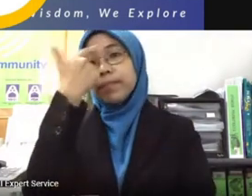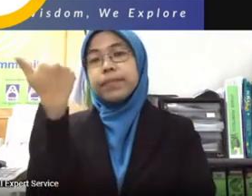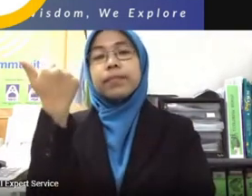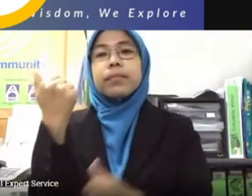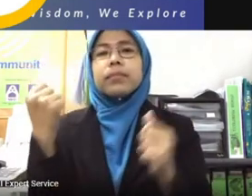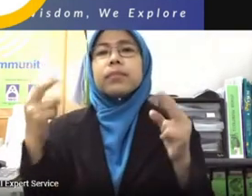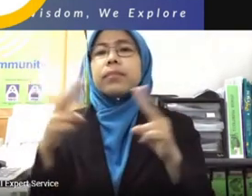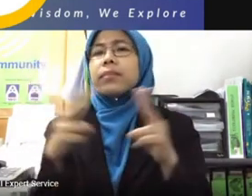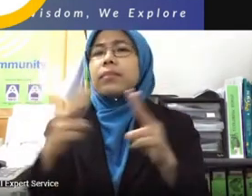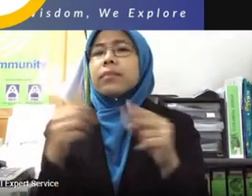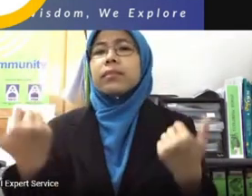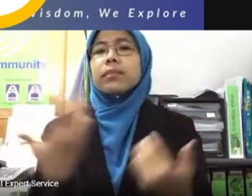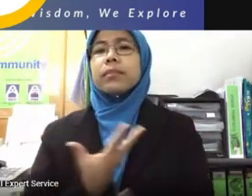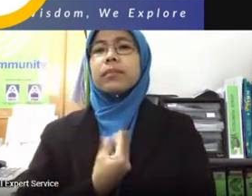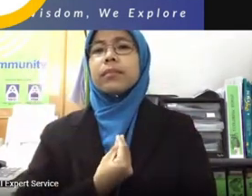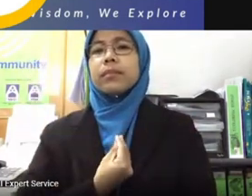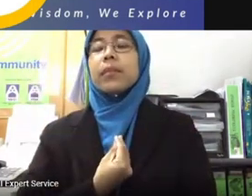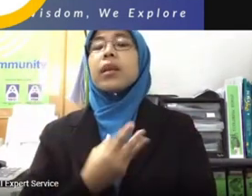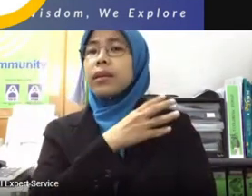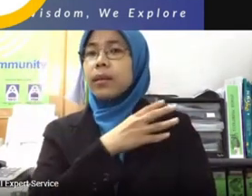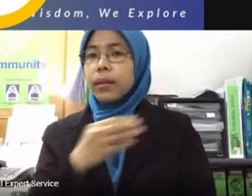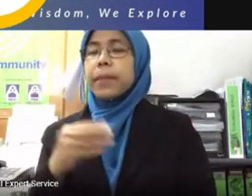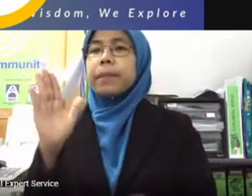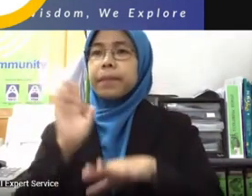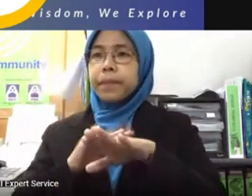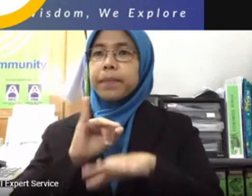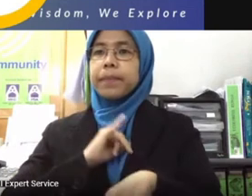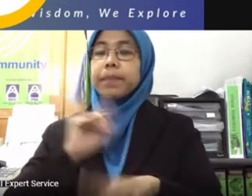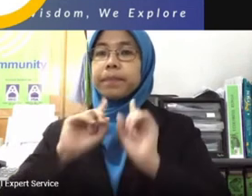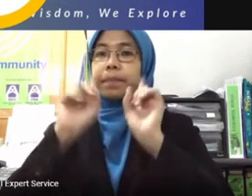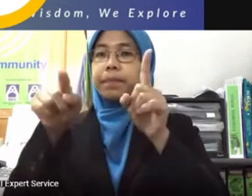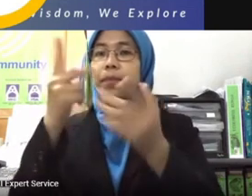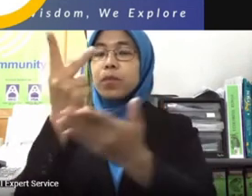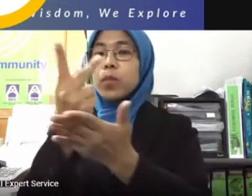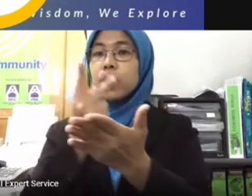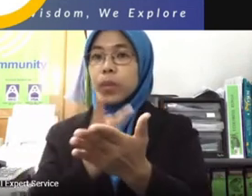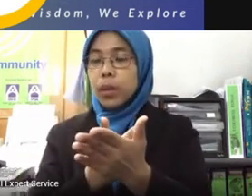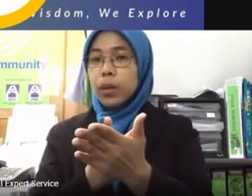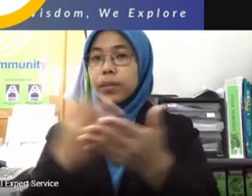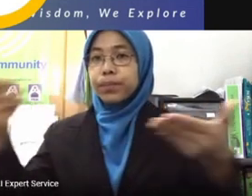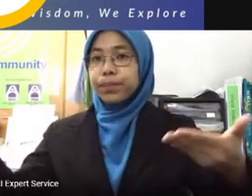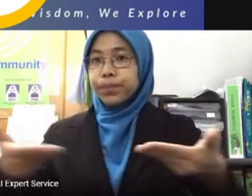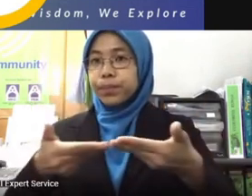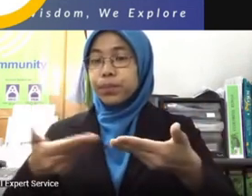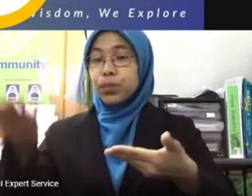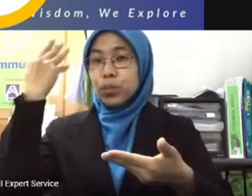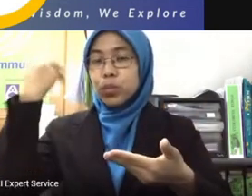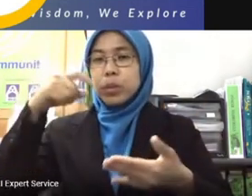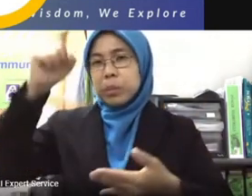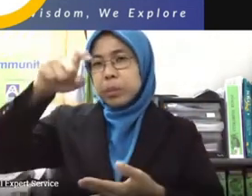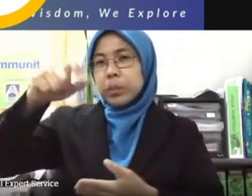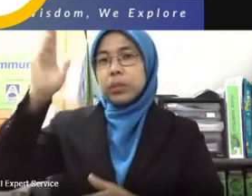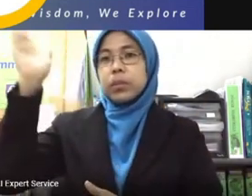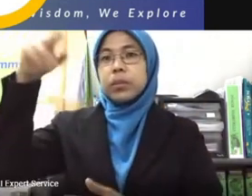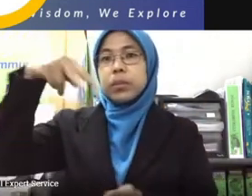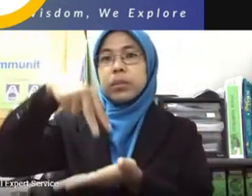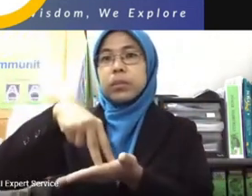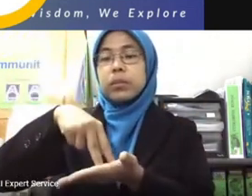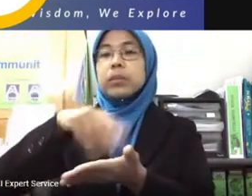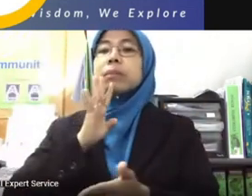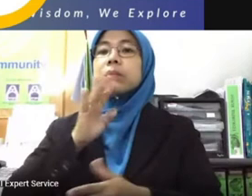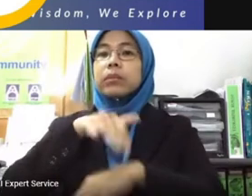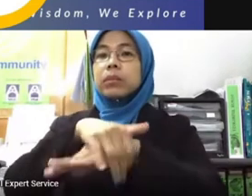terlalu nervous . Dan juga pernah saya menghadapi satu kursus kursus induksi memerlukan public speaking bercakap dalam bahasa